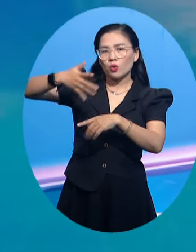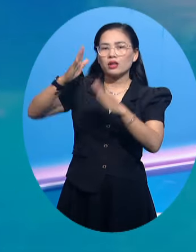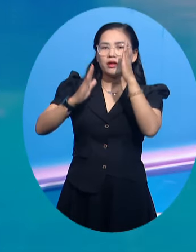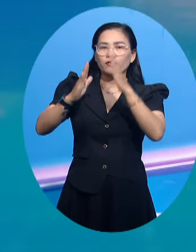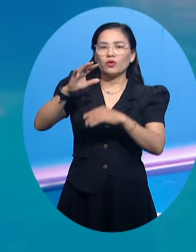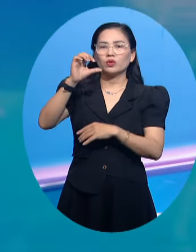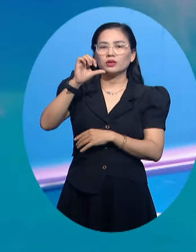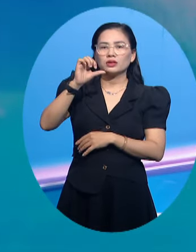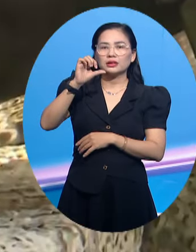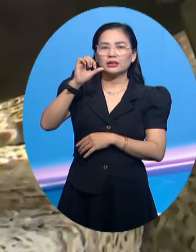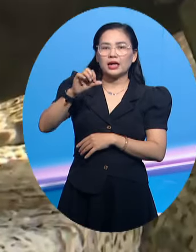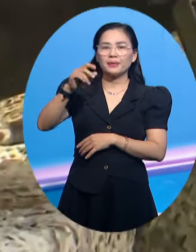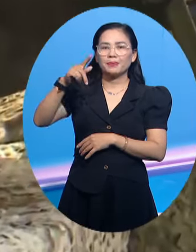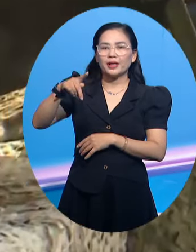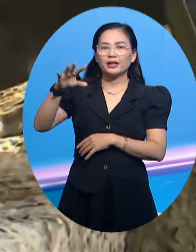s